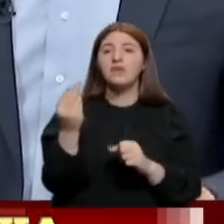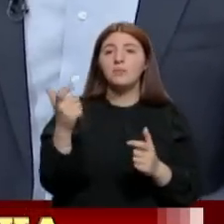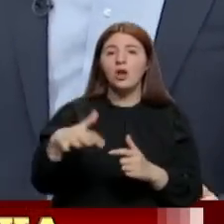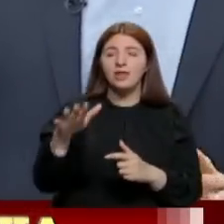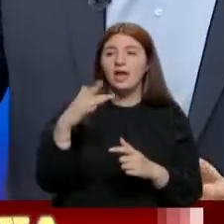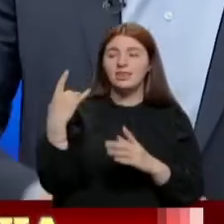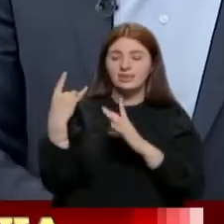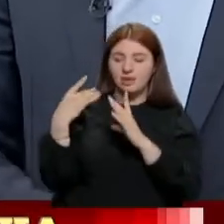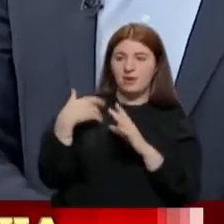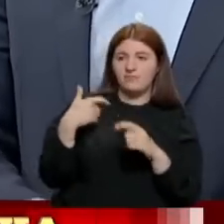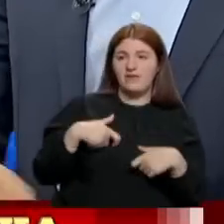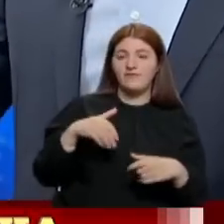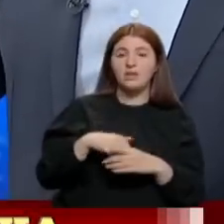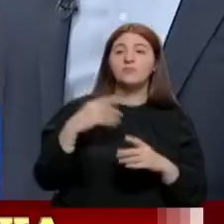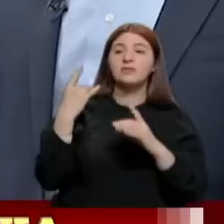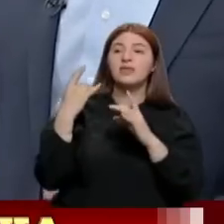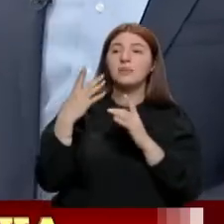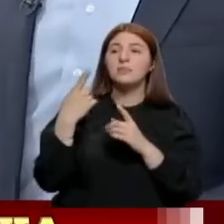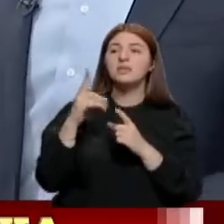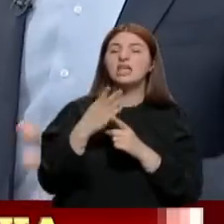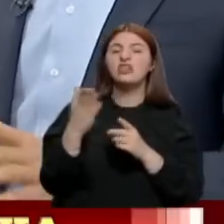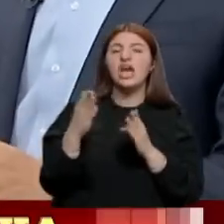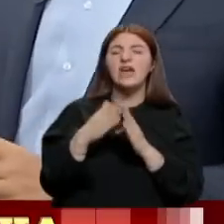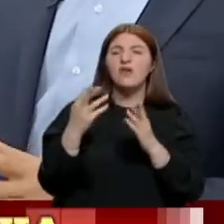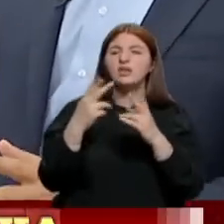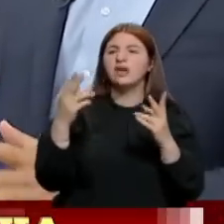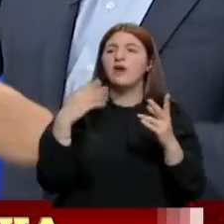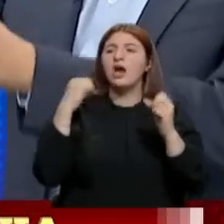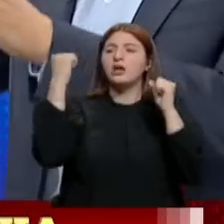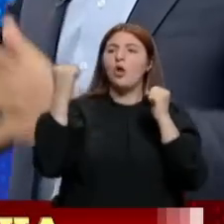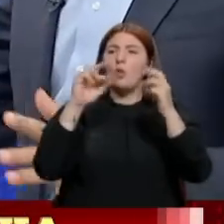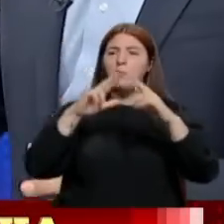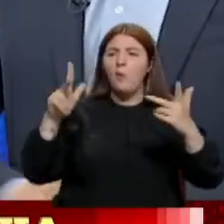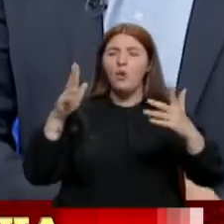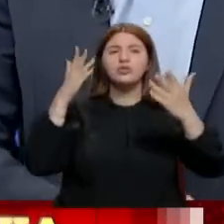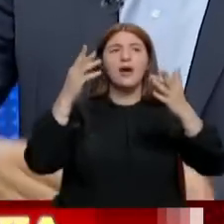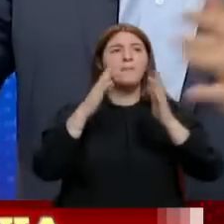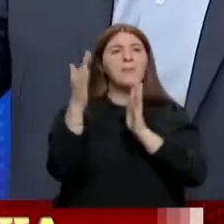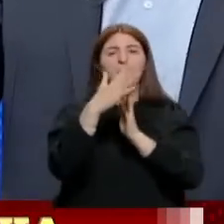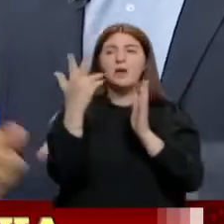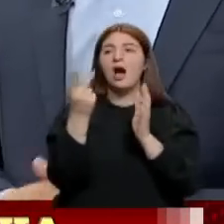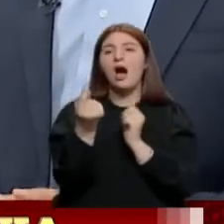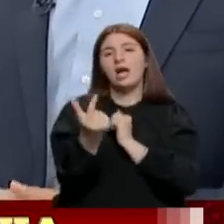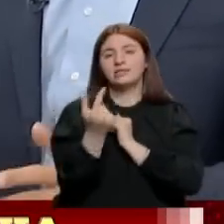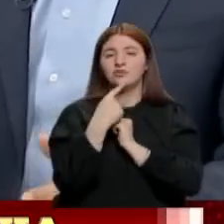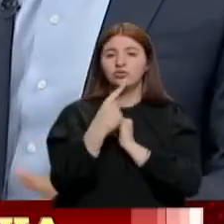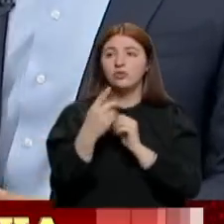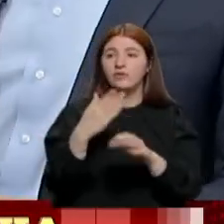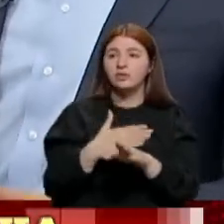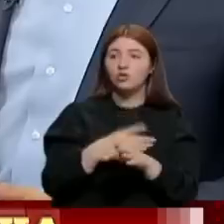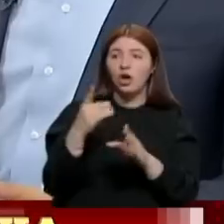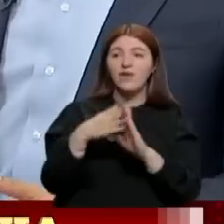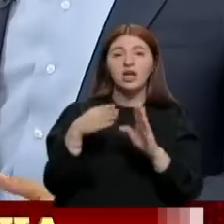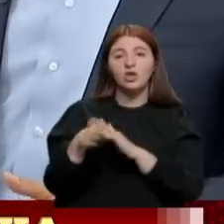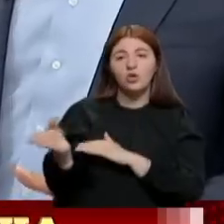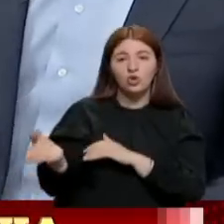bölgede. Diyarbakır vekiliyim ben. Diyarbakır'da binlerce ev hasarlı. Ben görüyorum kolonları kırılmış, duvarları çatlamış. Az hasarlı diyorlar ve yurttaşlarımız o